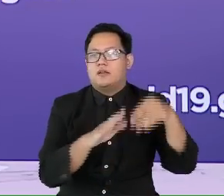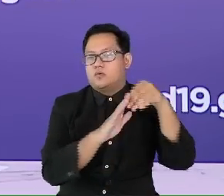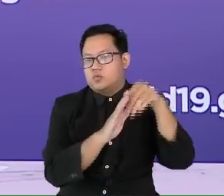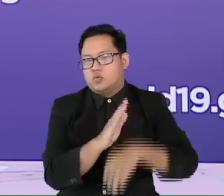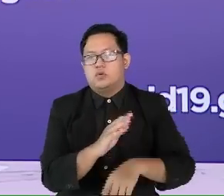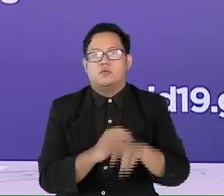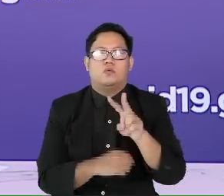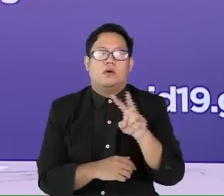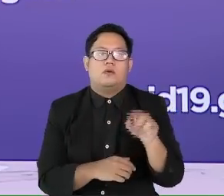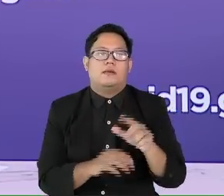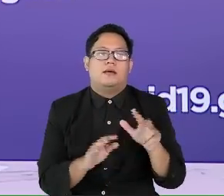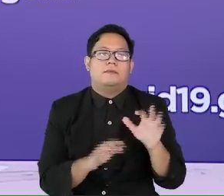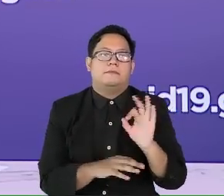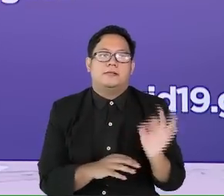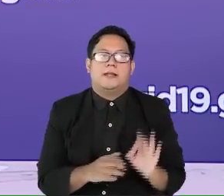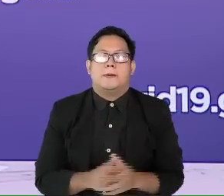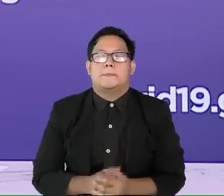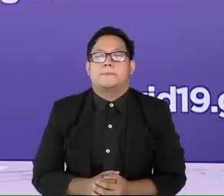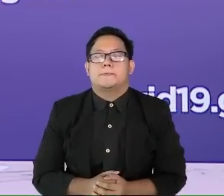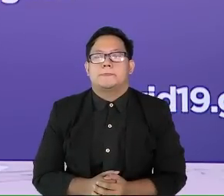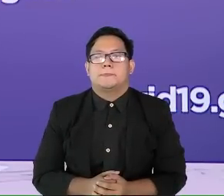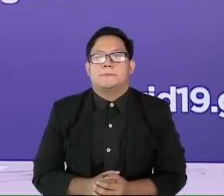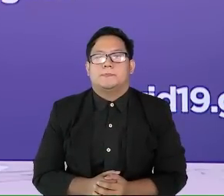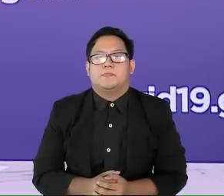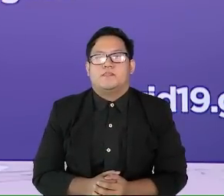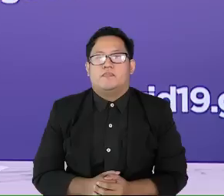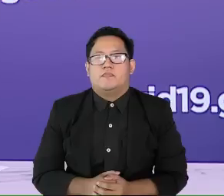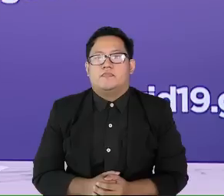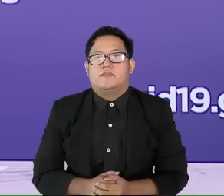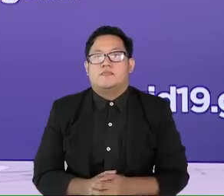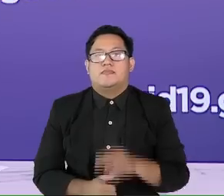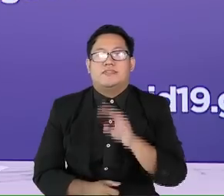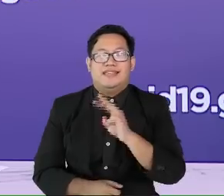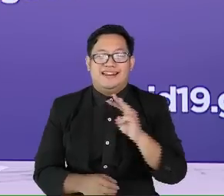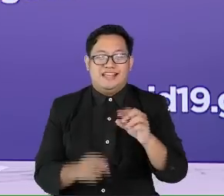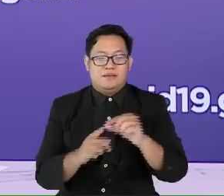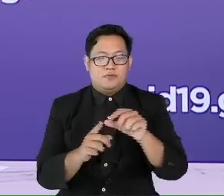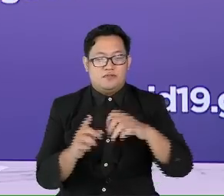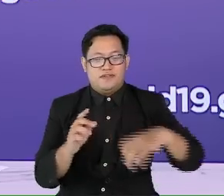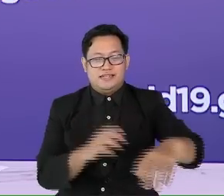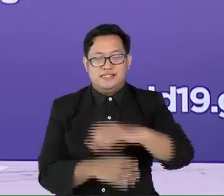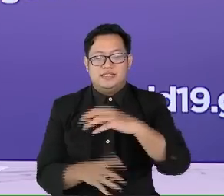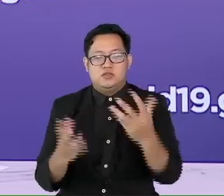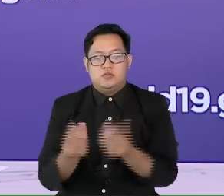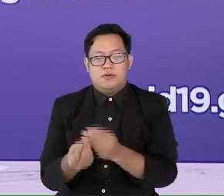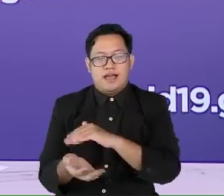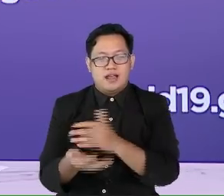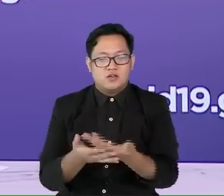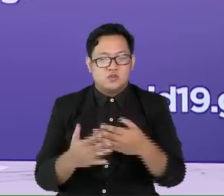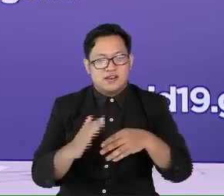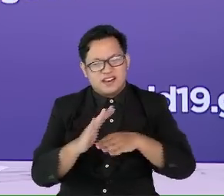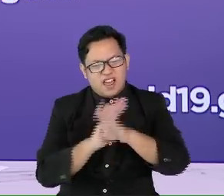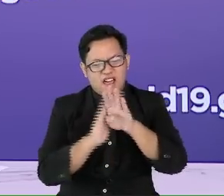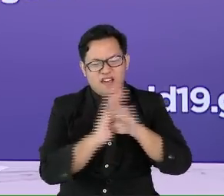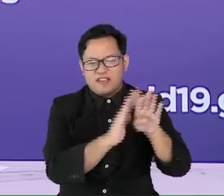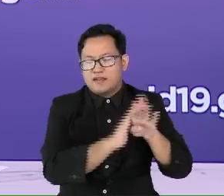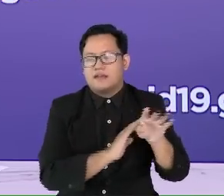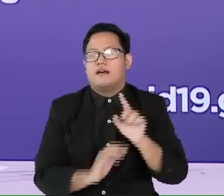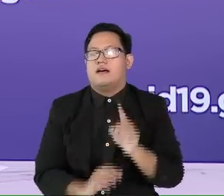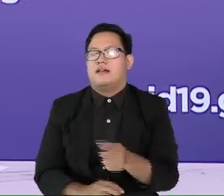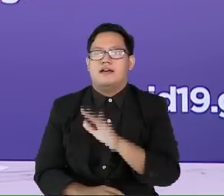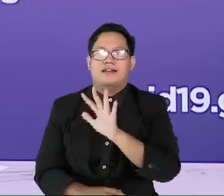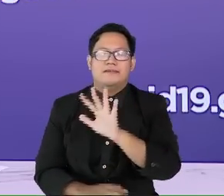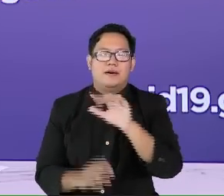2,88% di minggu ini. Dari 33 provinsi yang mengalami kenaikan, terdapat 5 provinsi dengan